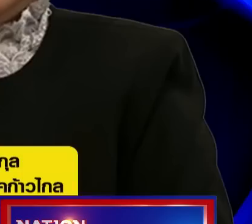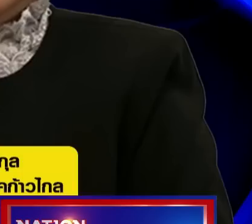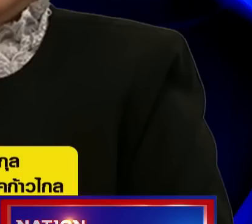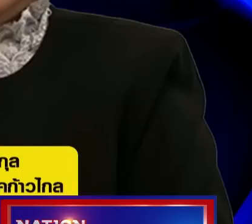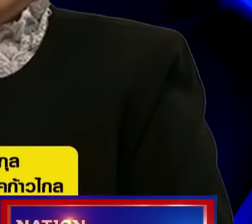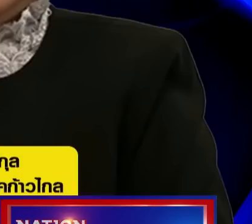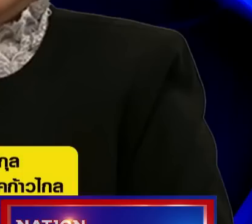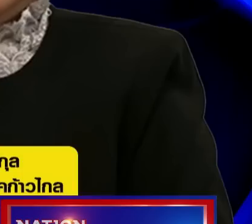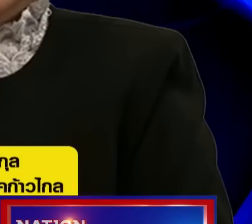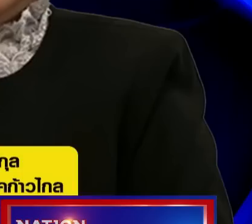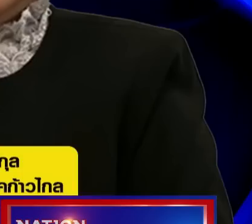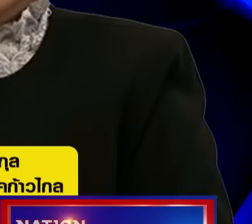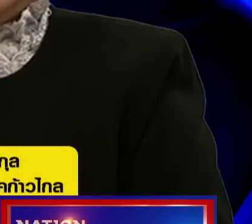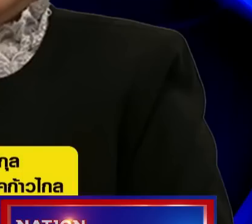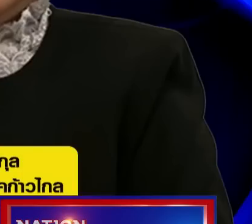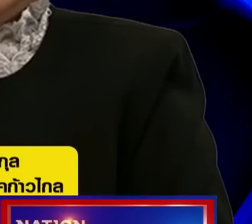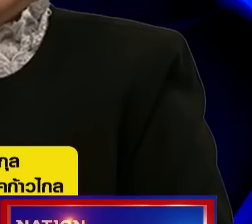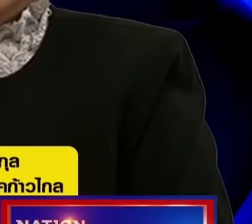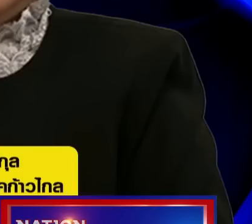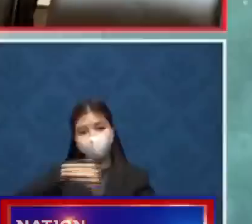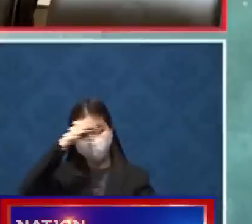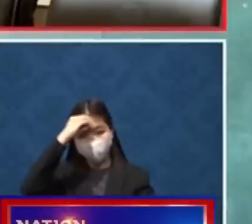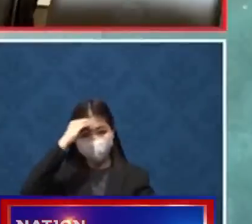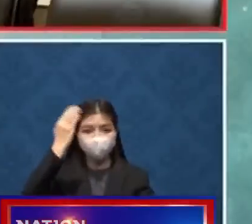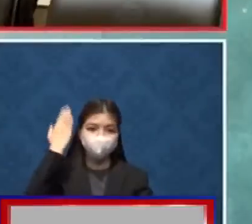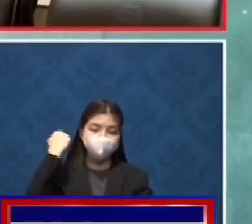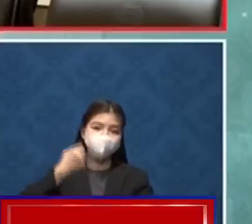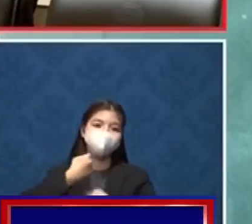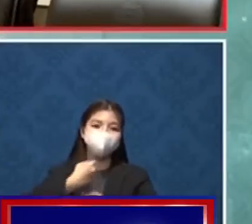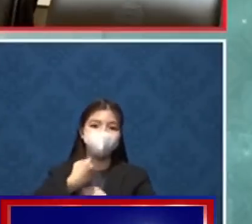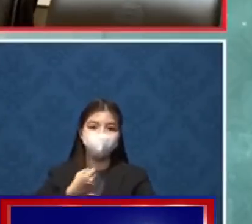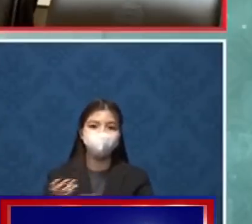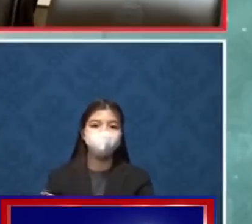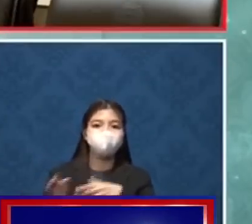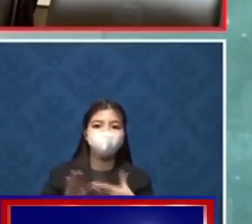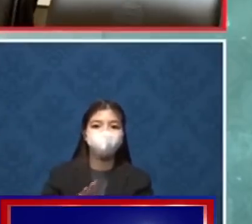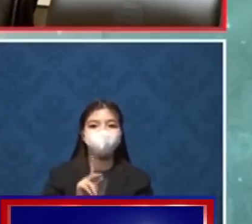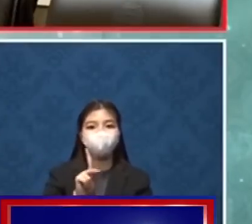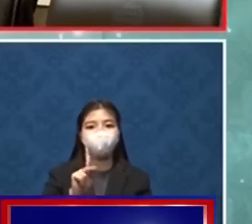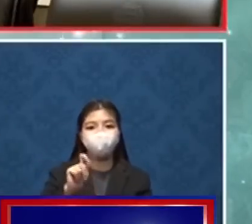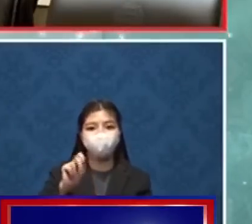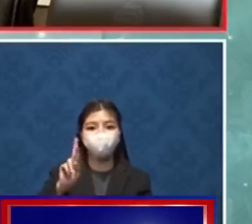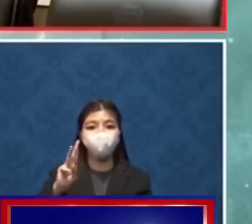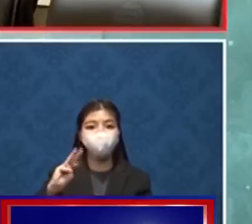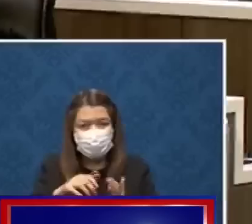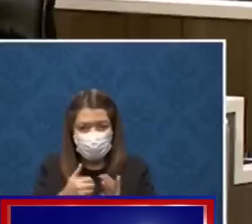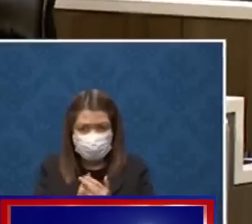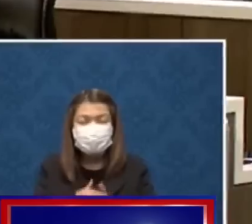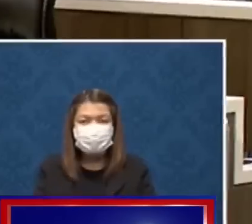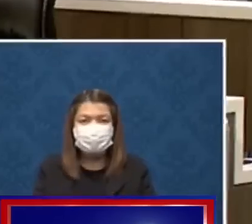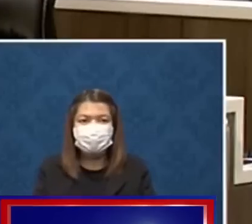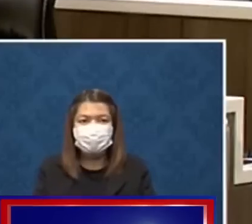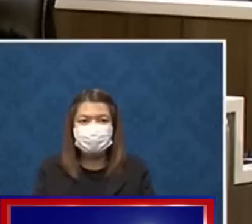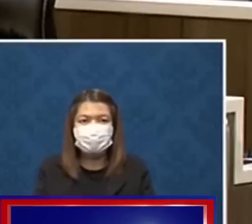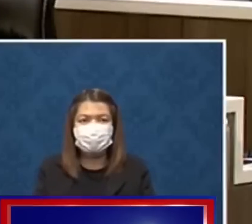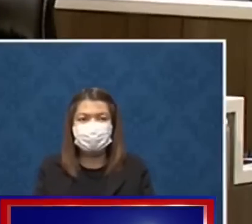าล่ะองคลักษณ์ที่พอจะปกป้องลุงตู่ได้ข้างในนะคะก็ลุกขึ้นประท้วงเลยเดี๋ยวดูบรรยากาศช่วงนี้ค่ะ วัน